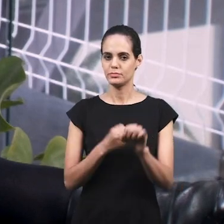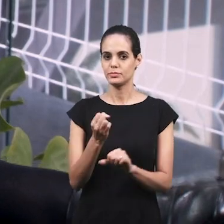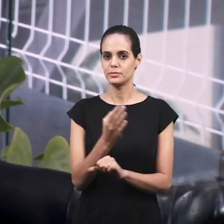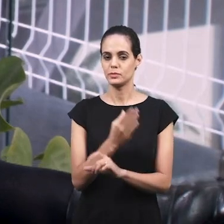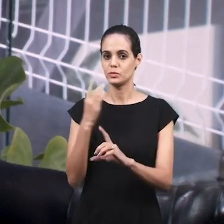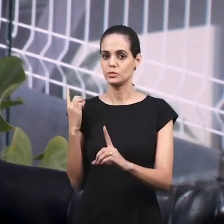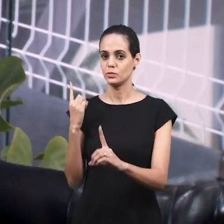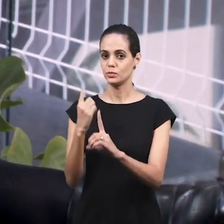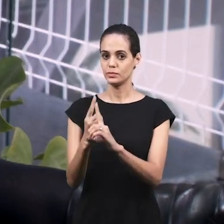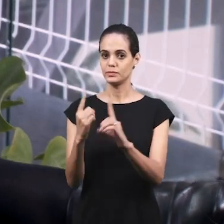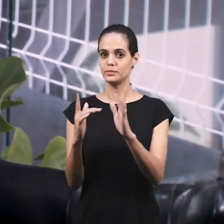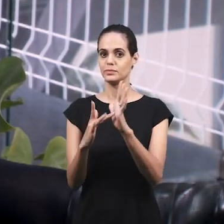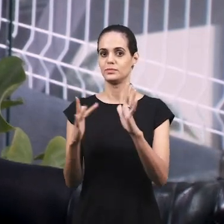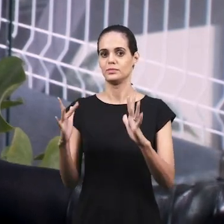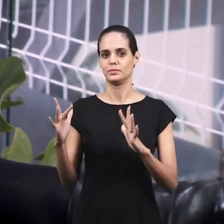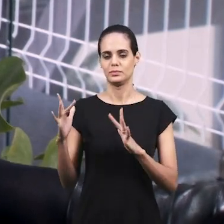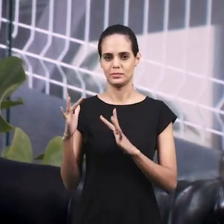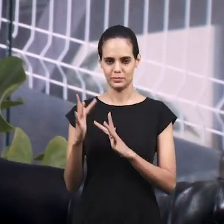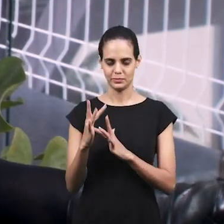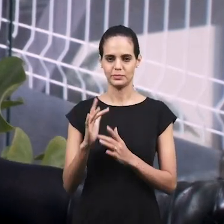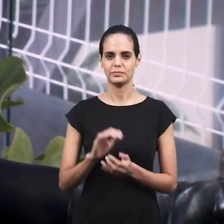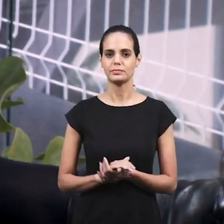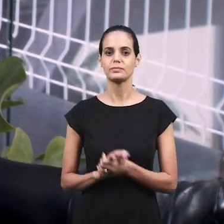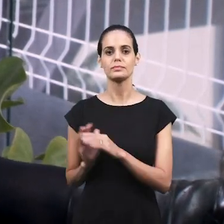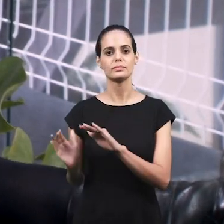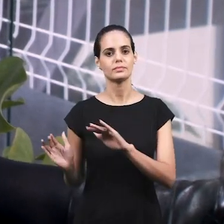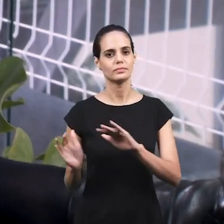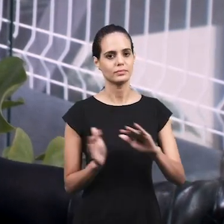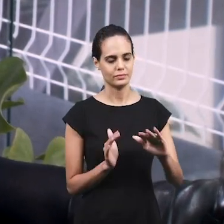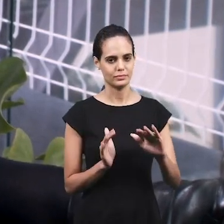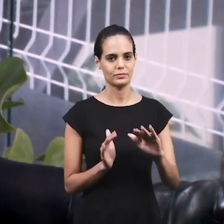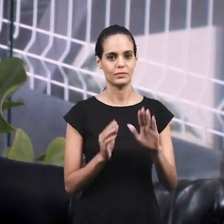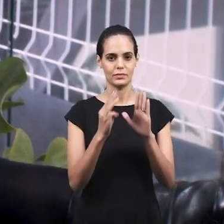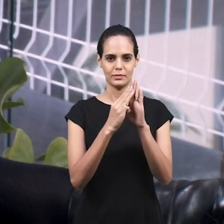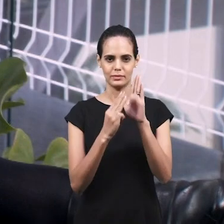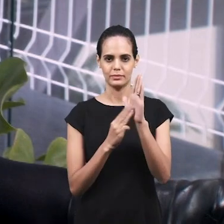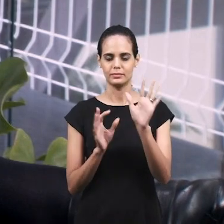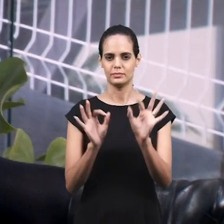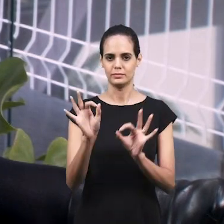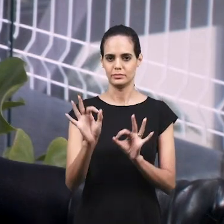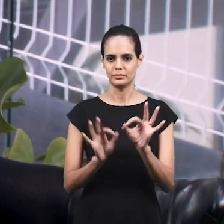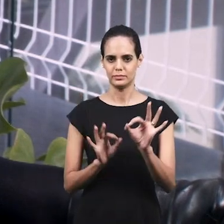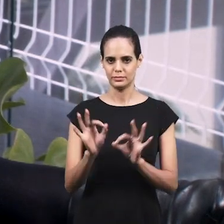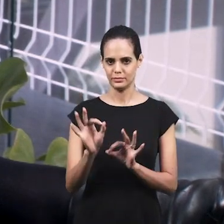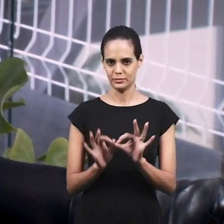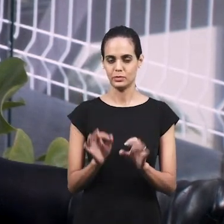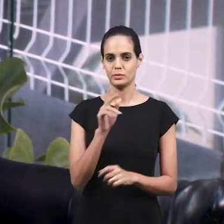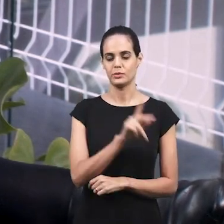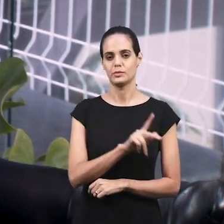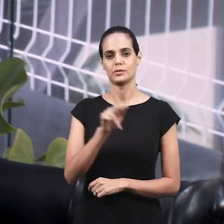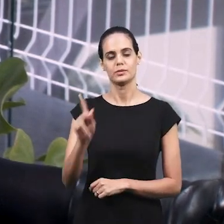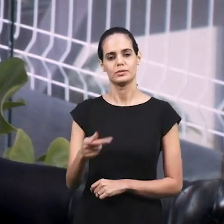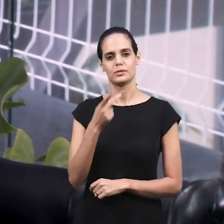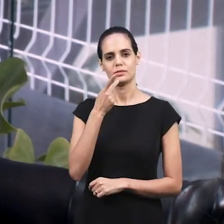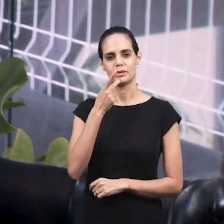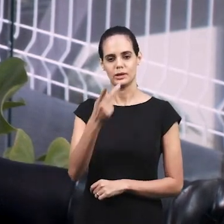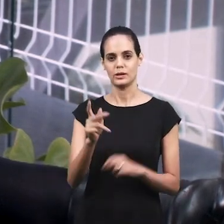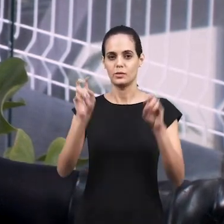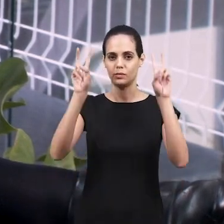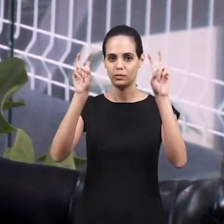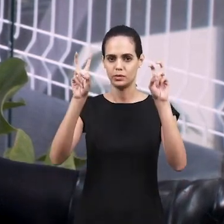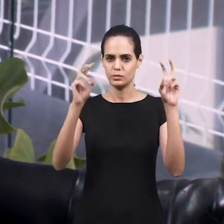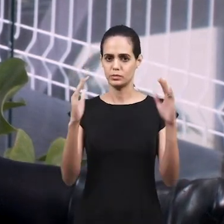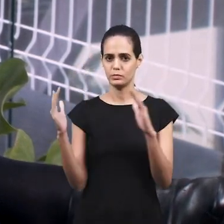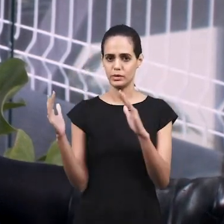d'une rencontre avec le Seigneur Jésus. Dans le volet organisation et méthode, la professeure Keze Nunes va aborder une thématique très